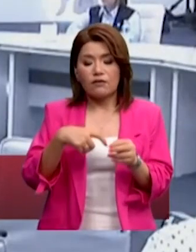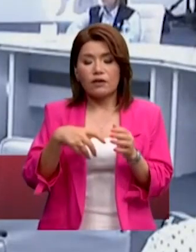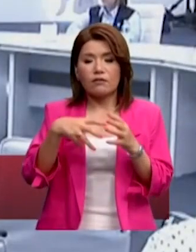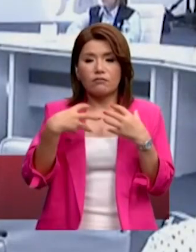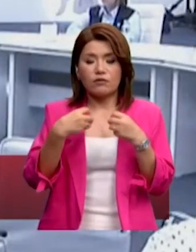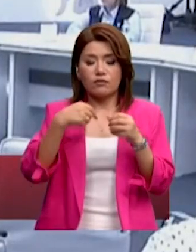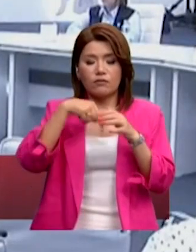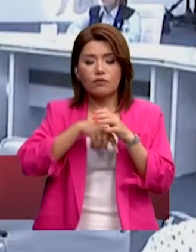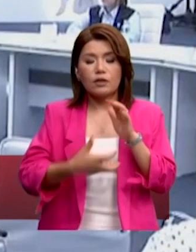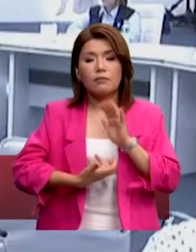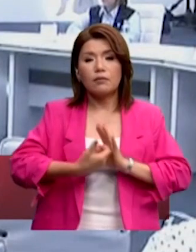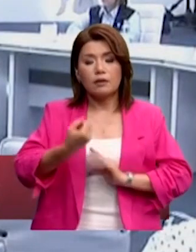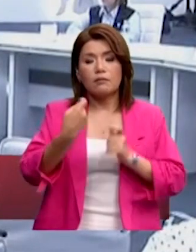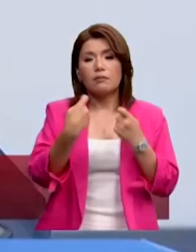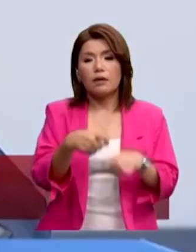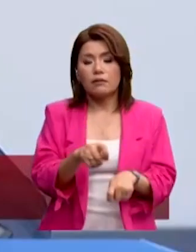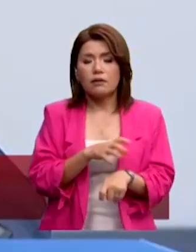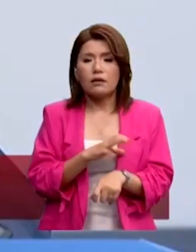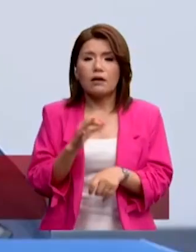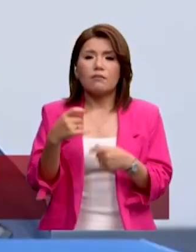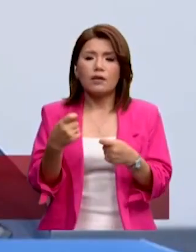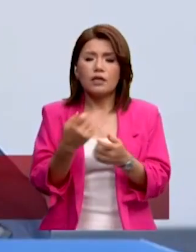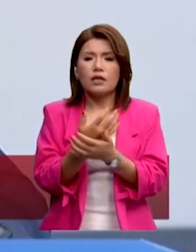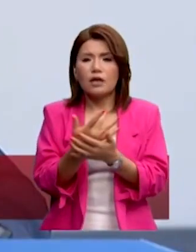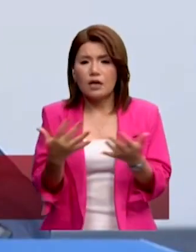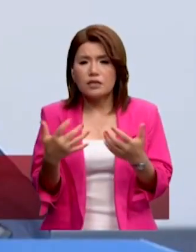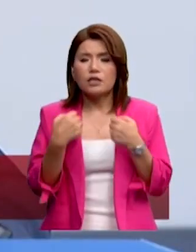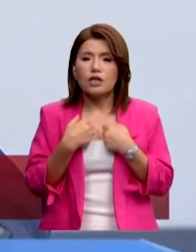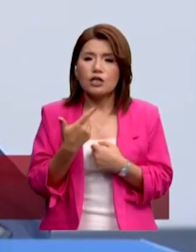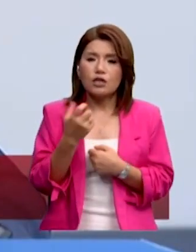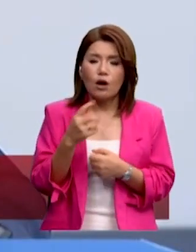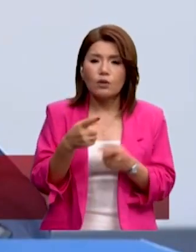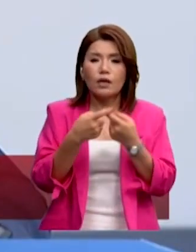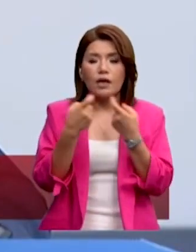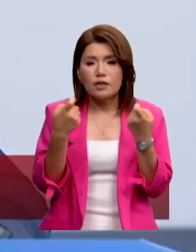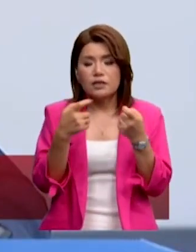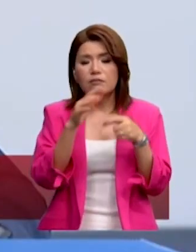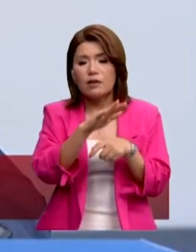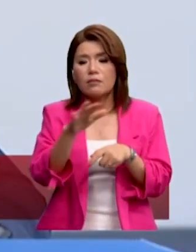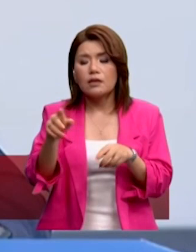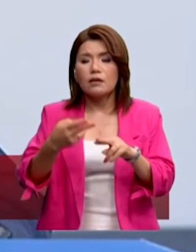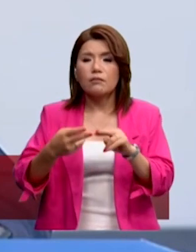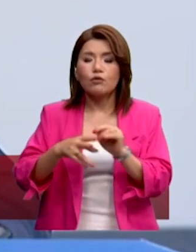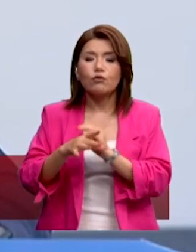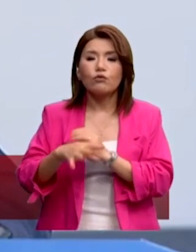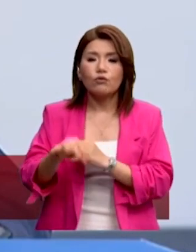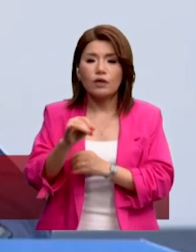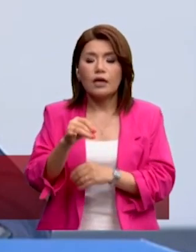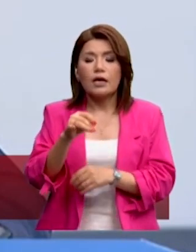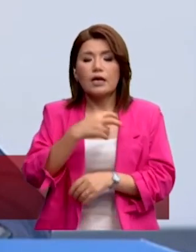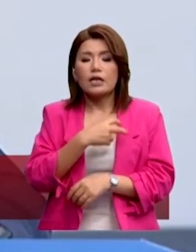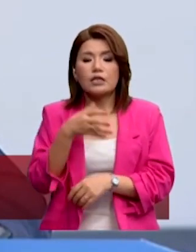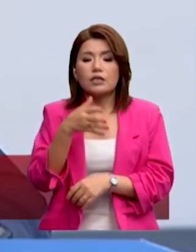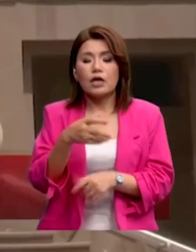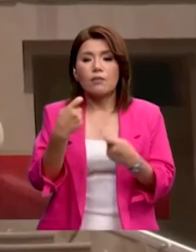Проведение проверок крестьянских хозяйств, пастбищ, зимовок, саун, гостиничных комплексов и других объектов, подверженных риску